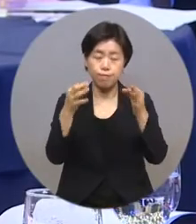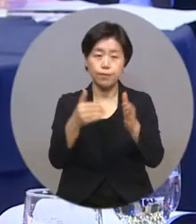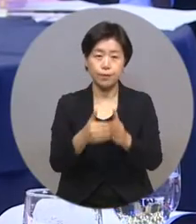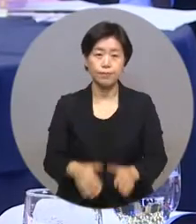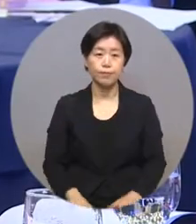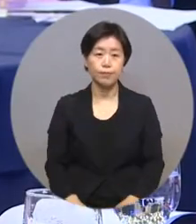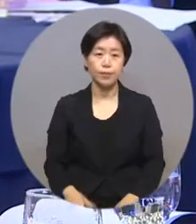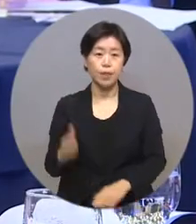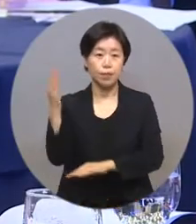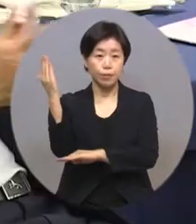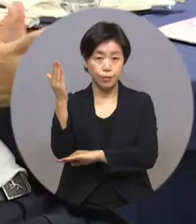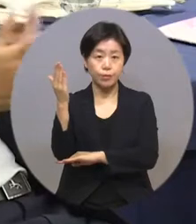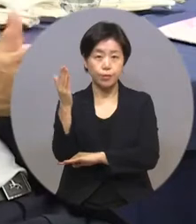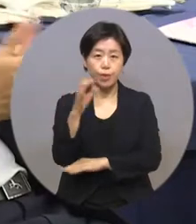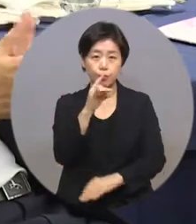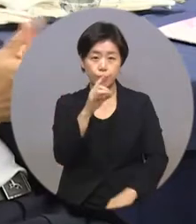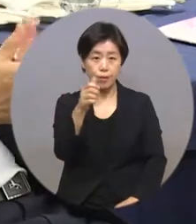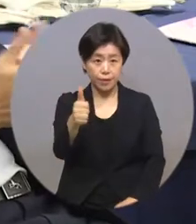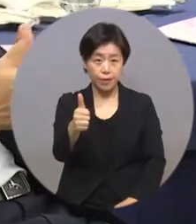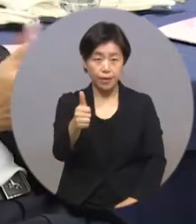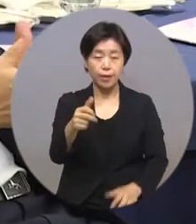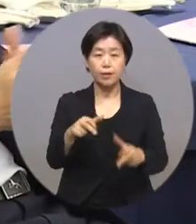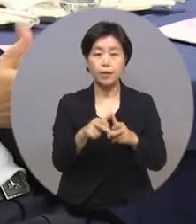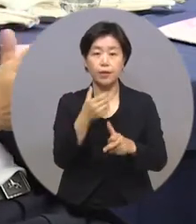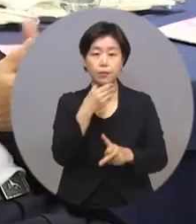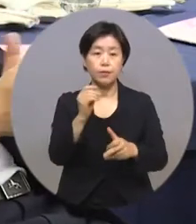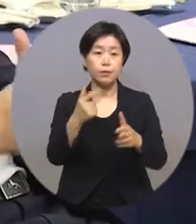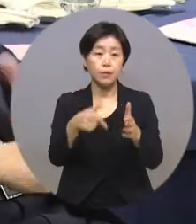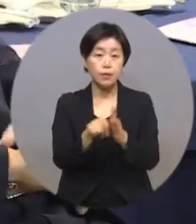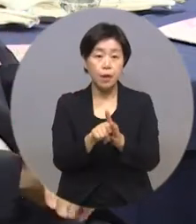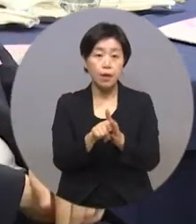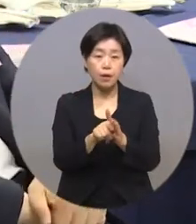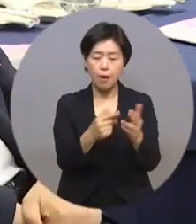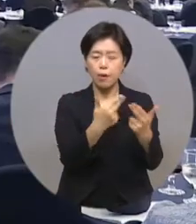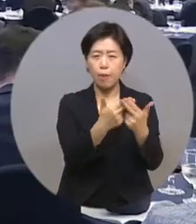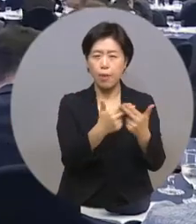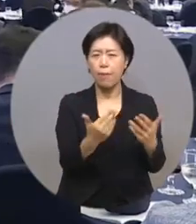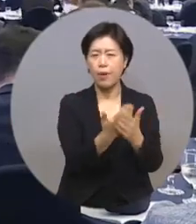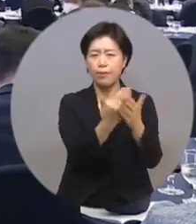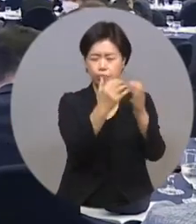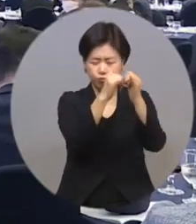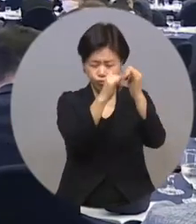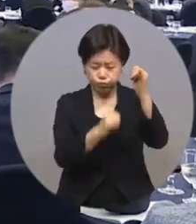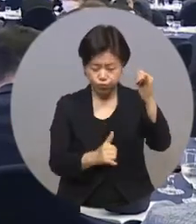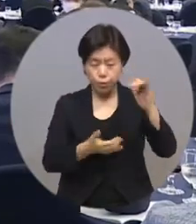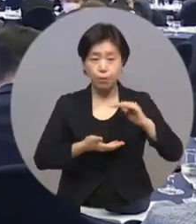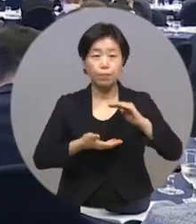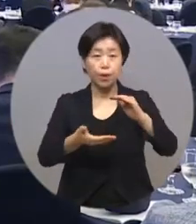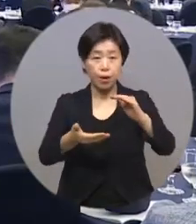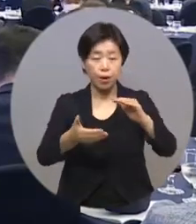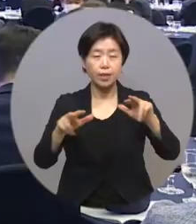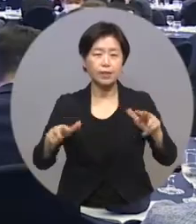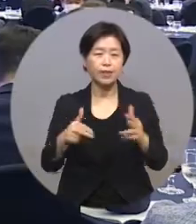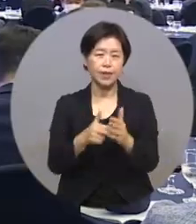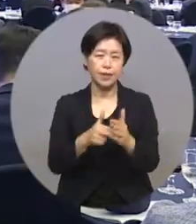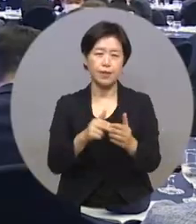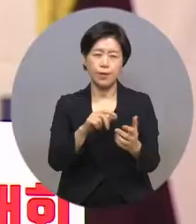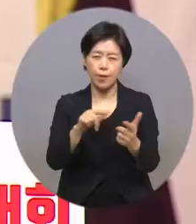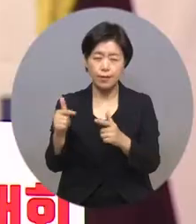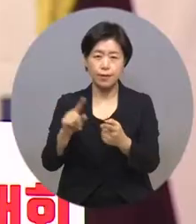전한 김광한 중앙회장은 장애인 복지를 위해 헌신한 협회 발전사를 설명하며 그동안의 경과를